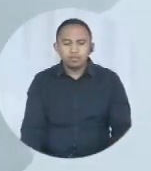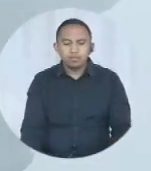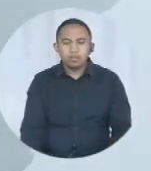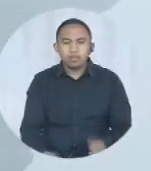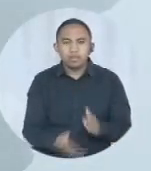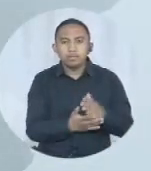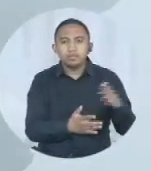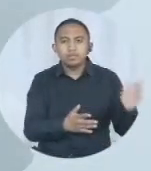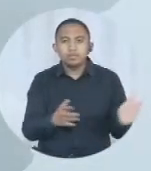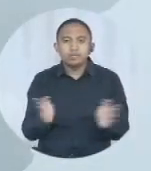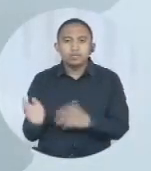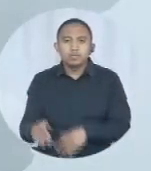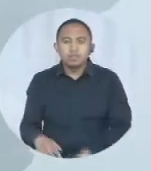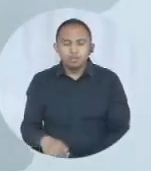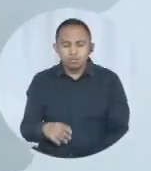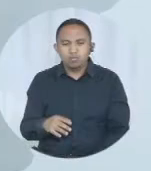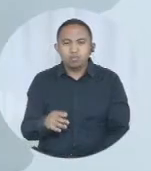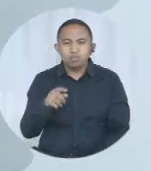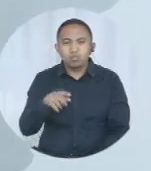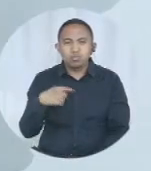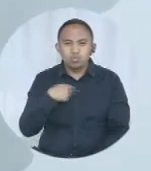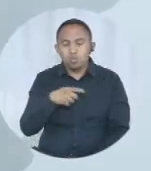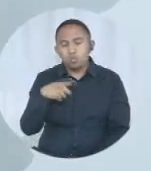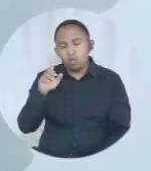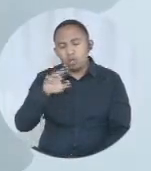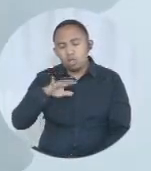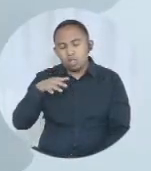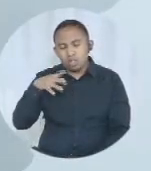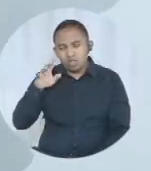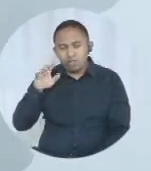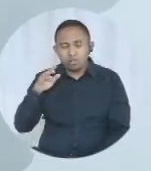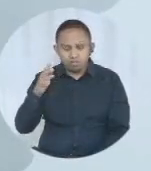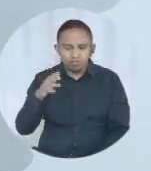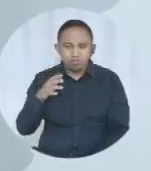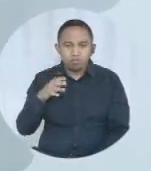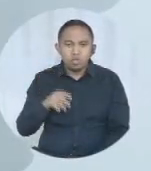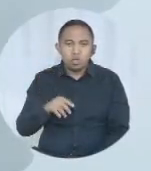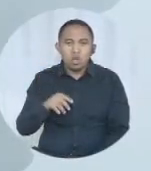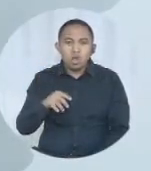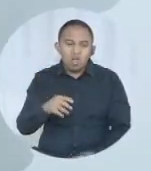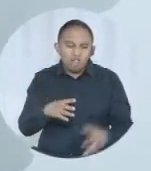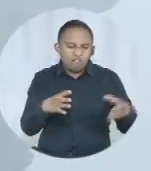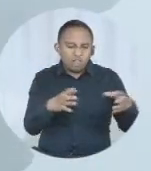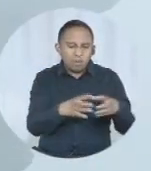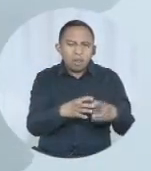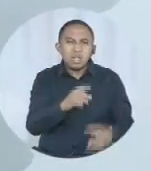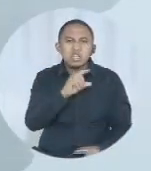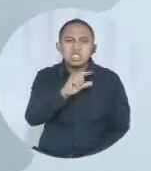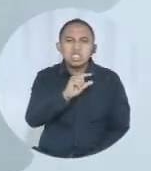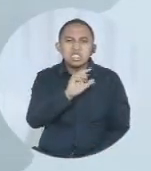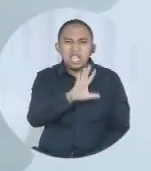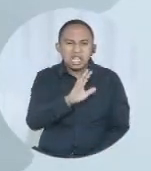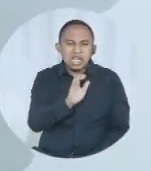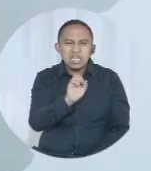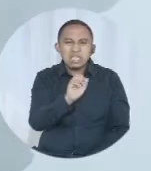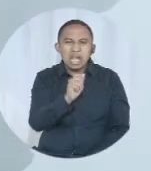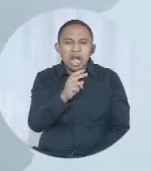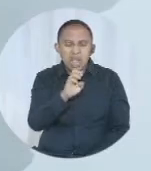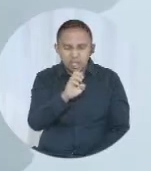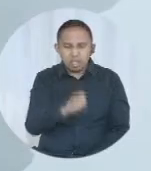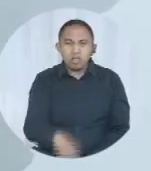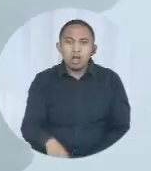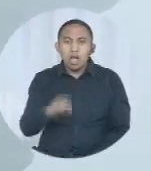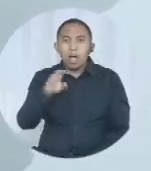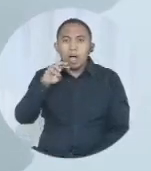fa ho anivelan'ny vetivety isika satria nanambara ny fisitanto amin'ny vondrona G5SL i Mali Omaly Al